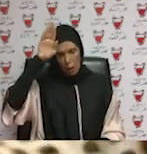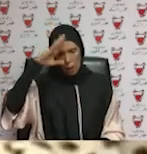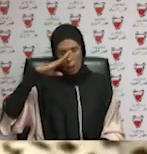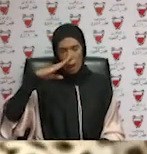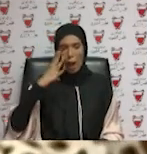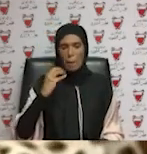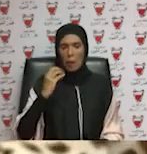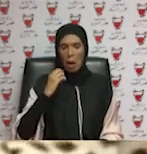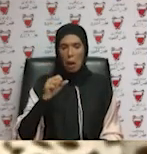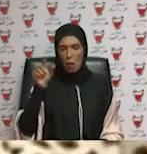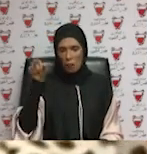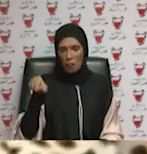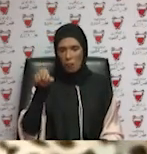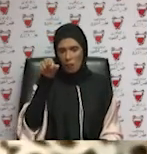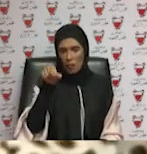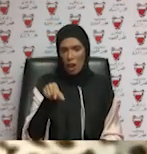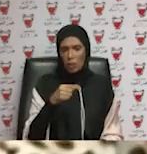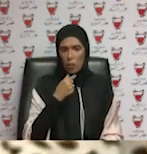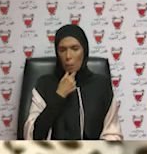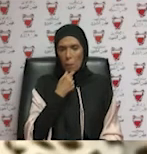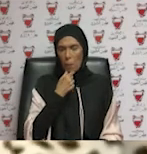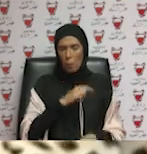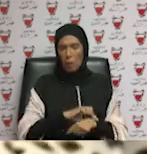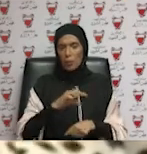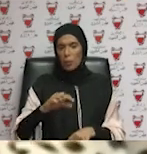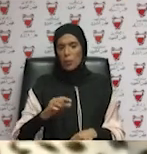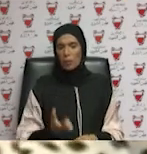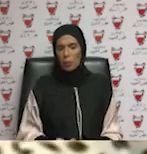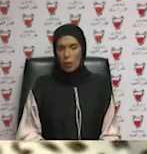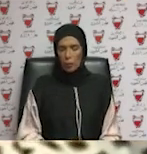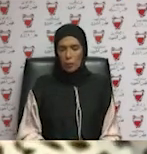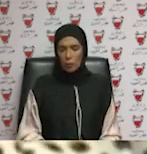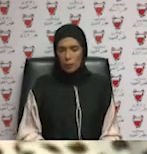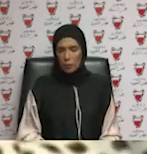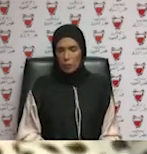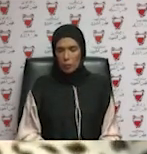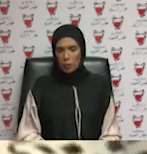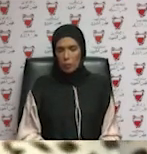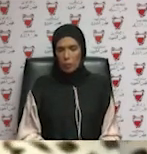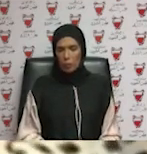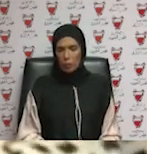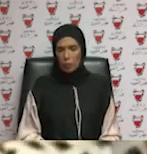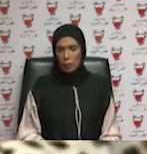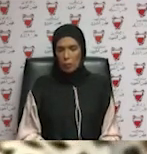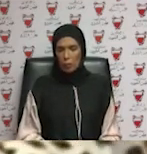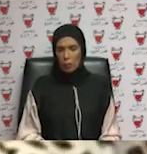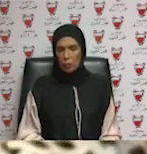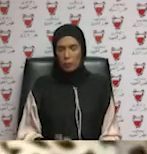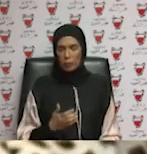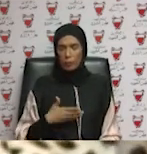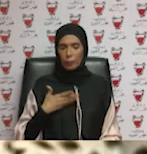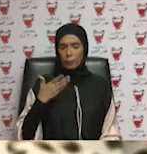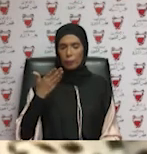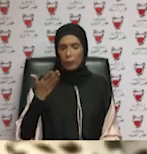الأطباء الأجانب، ولا وفي نفس الوقت يوجد العديد من الأطباء البحرينيين العاطلين عن العمل. فأتمنى لو